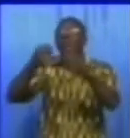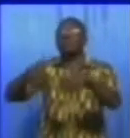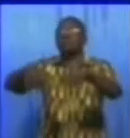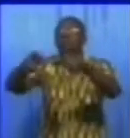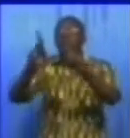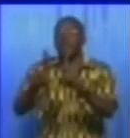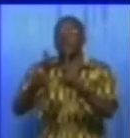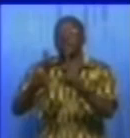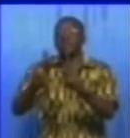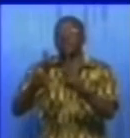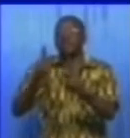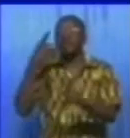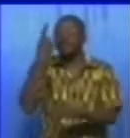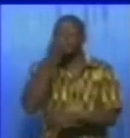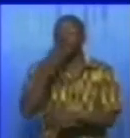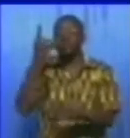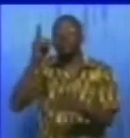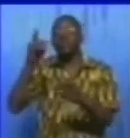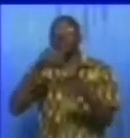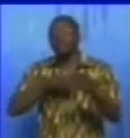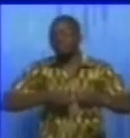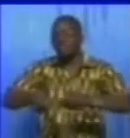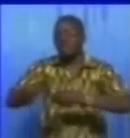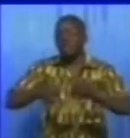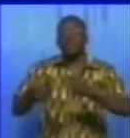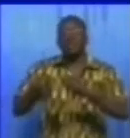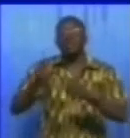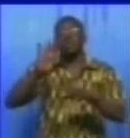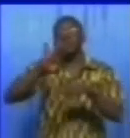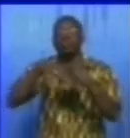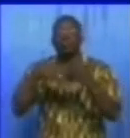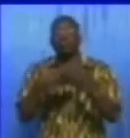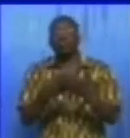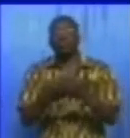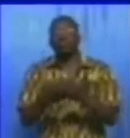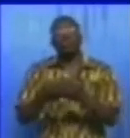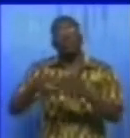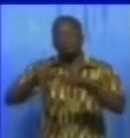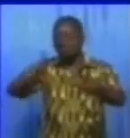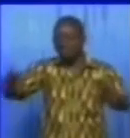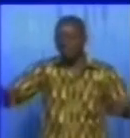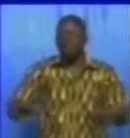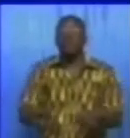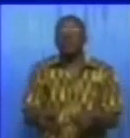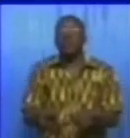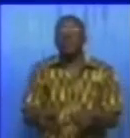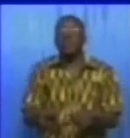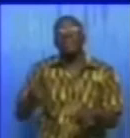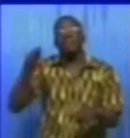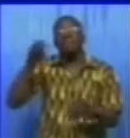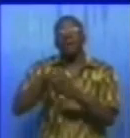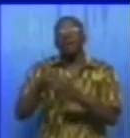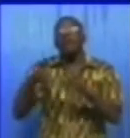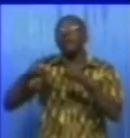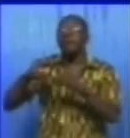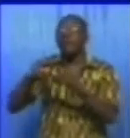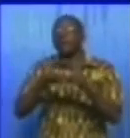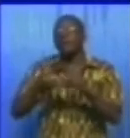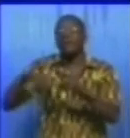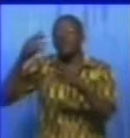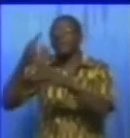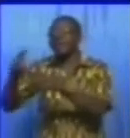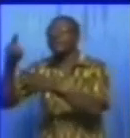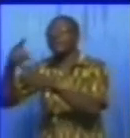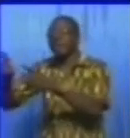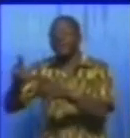donc de gérer de façon locale en relation avec donc, la décentralisation dont